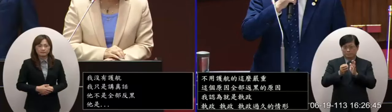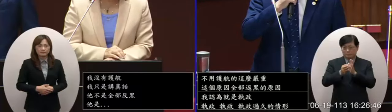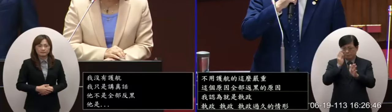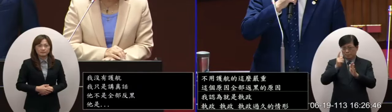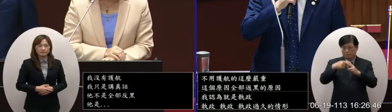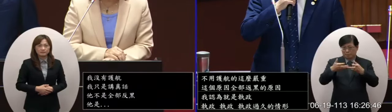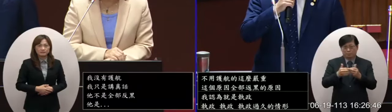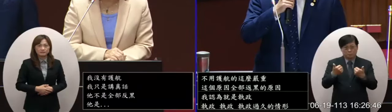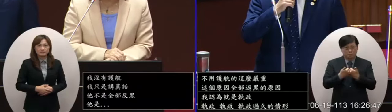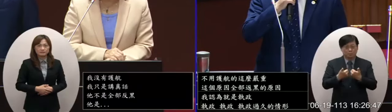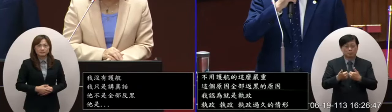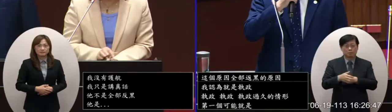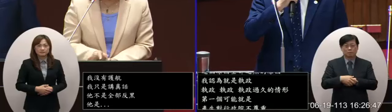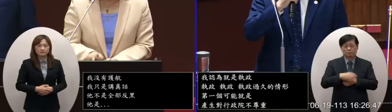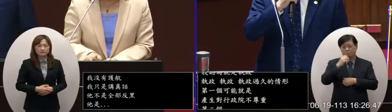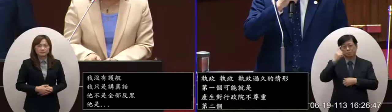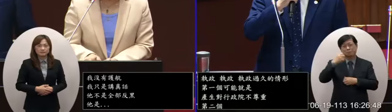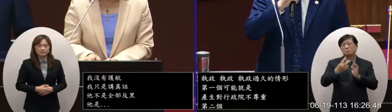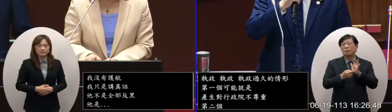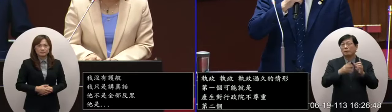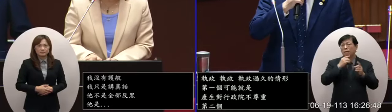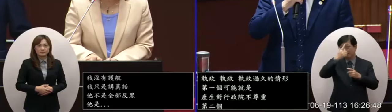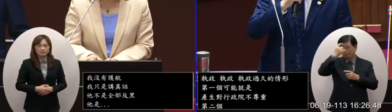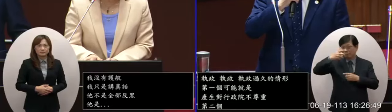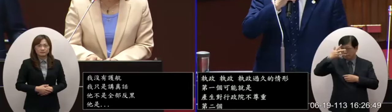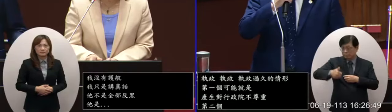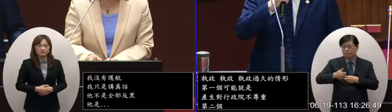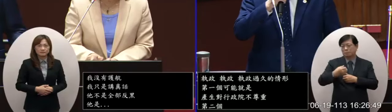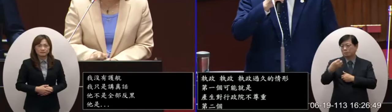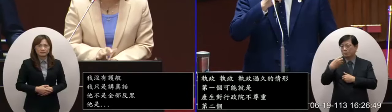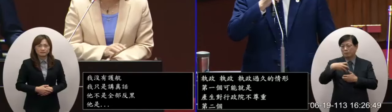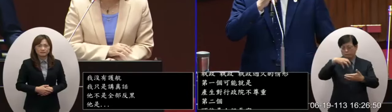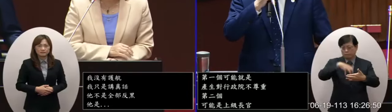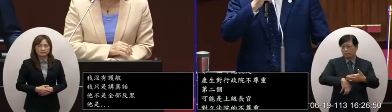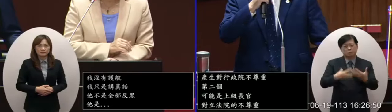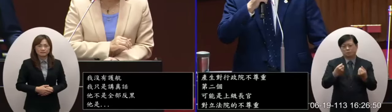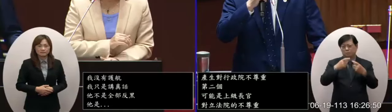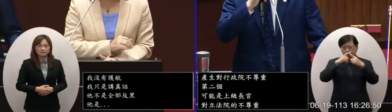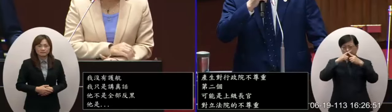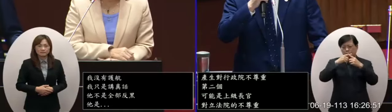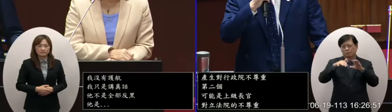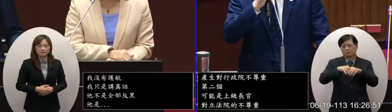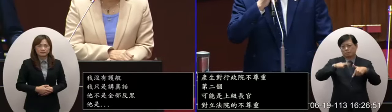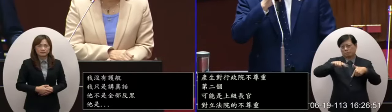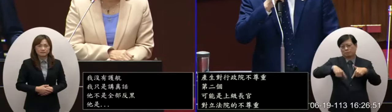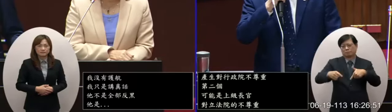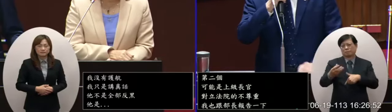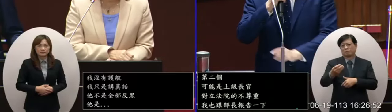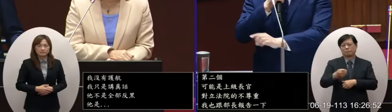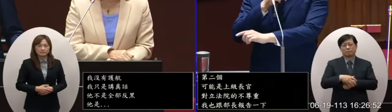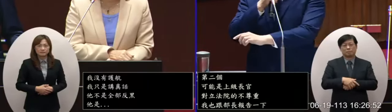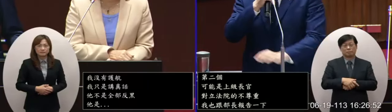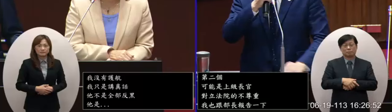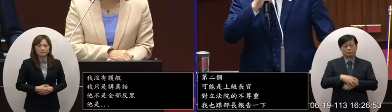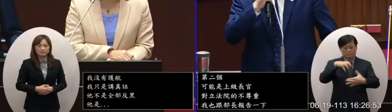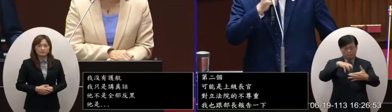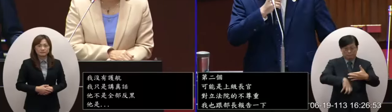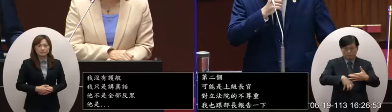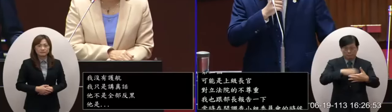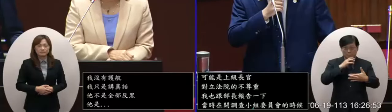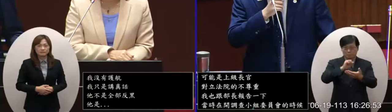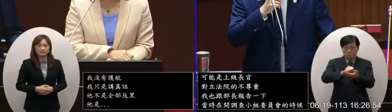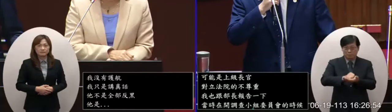会的时候，我不好意思讲的是，司长当时就已经跟我们讲说里面没有机密文件，所以那时候这里面的文